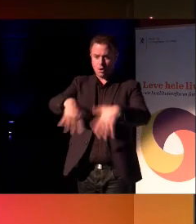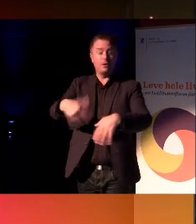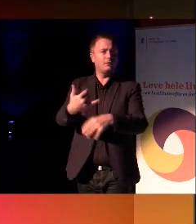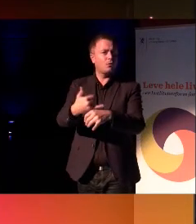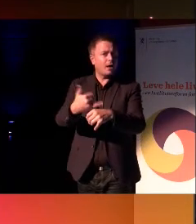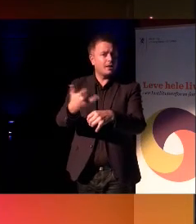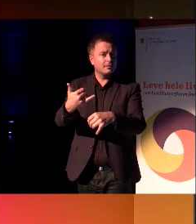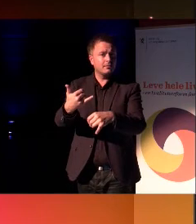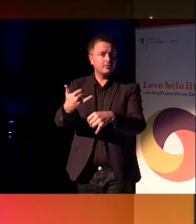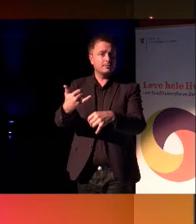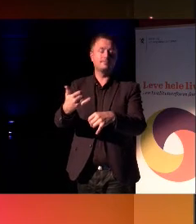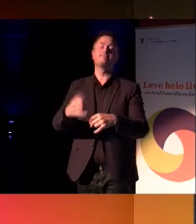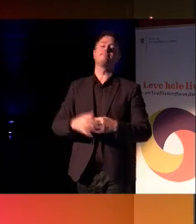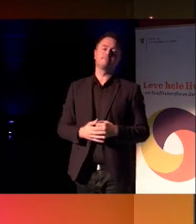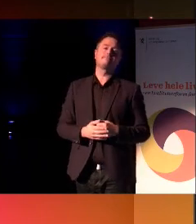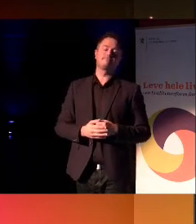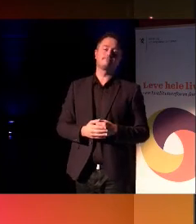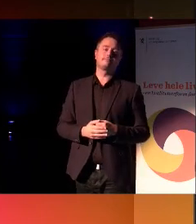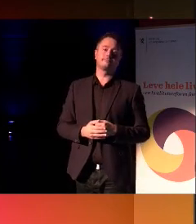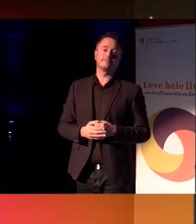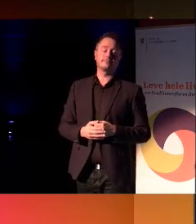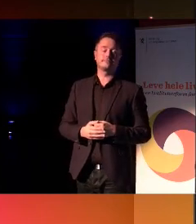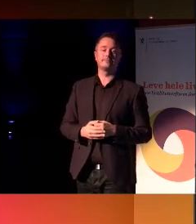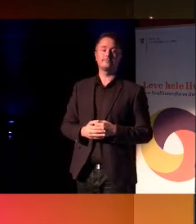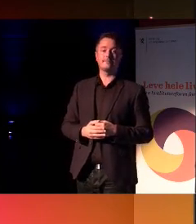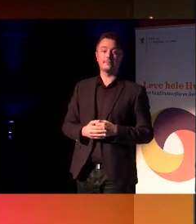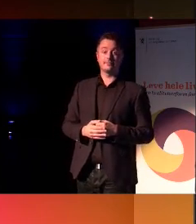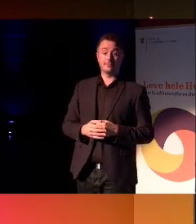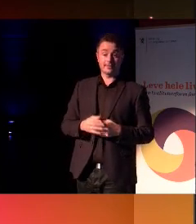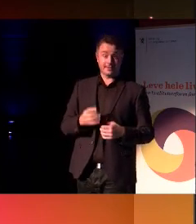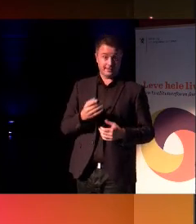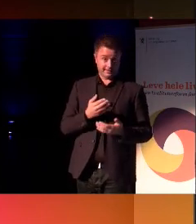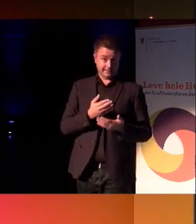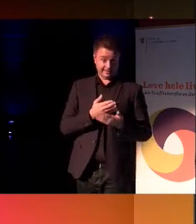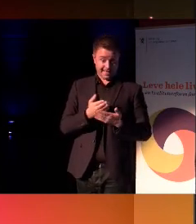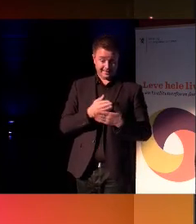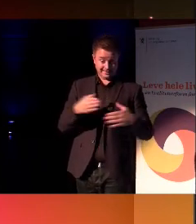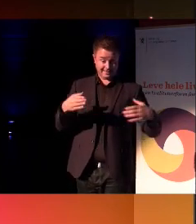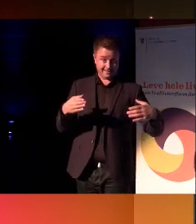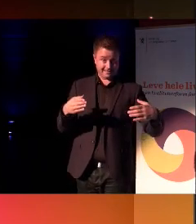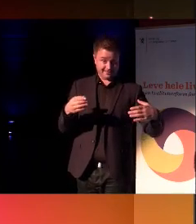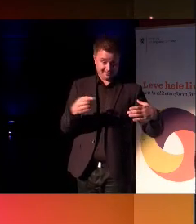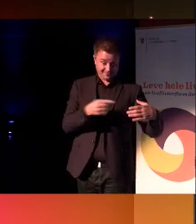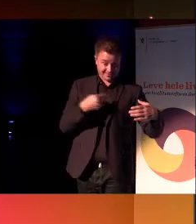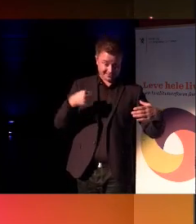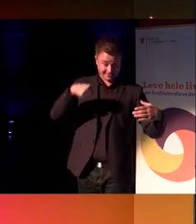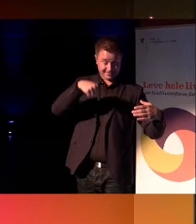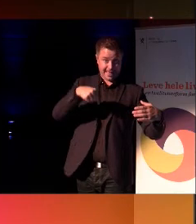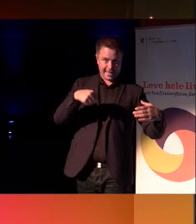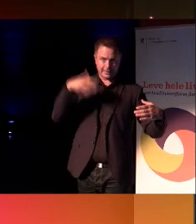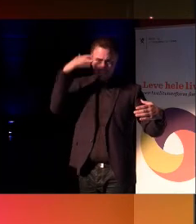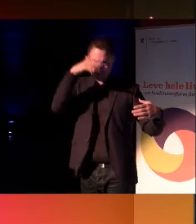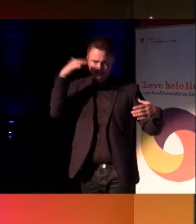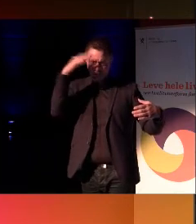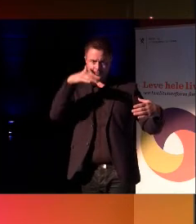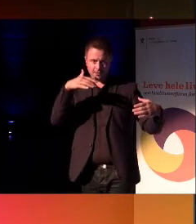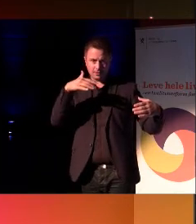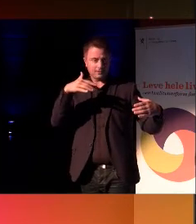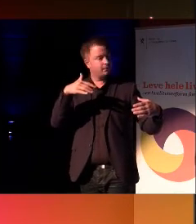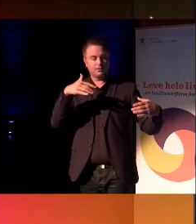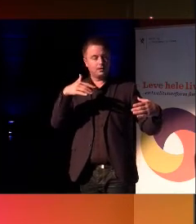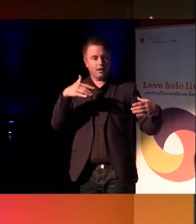Og det jo ikke bare vi som jobber I tjenesten som bekymret, men andre også bekymret for den